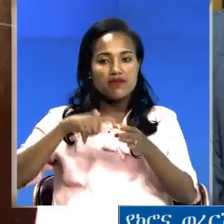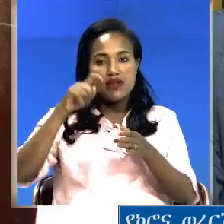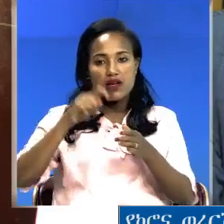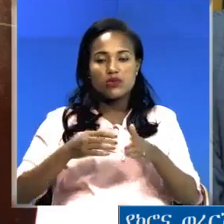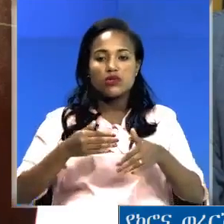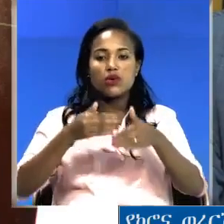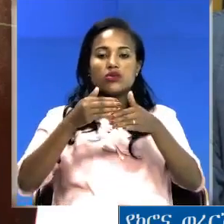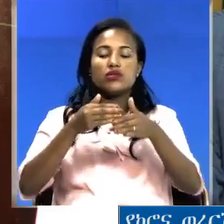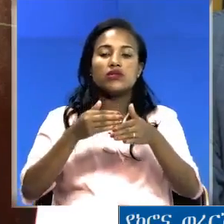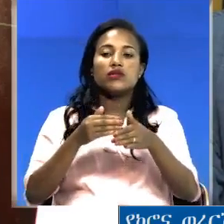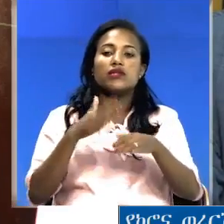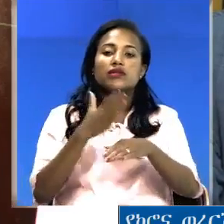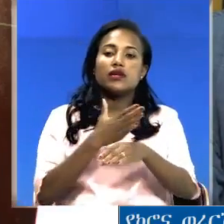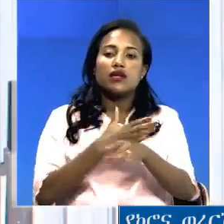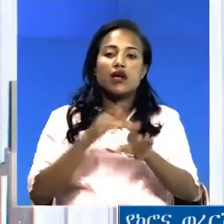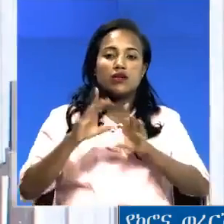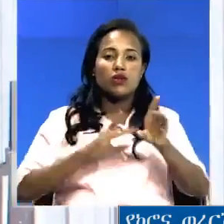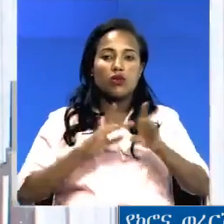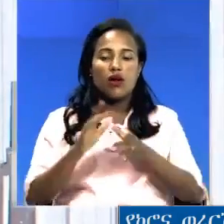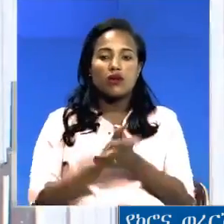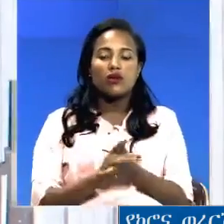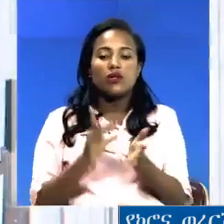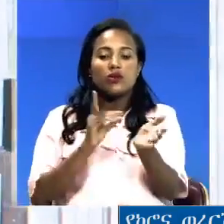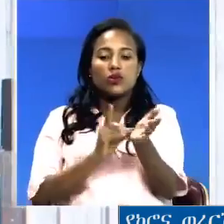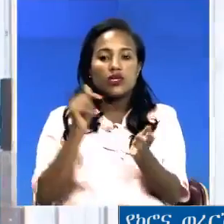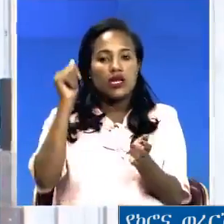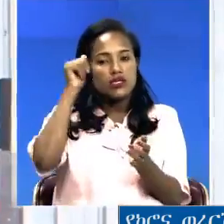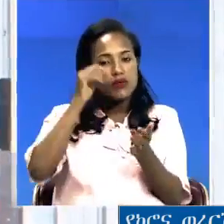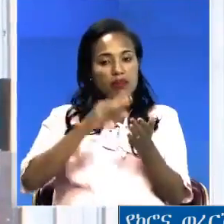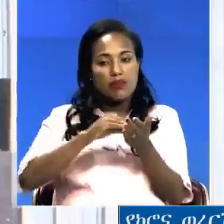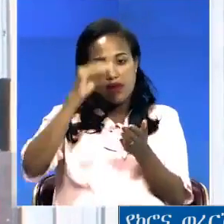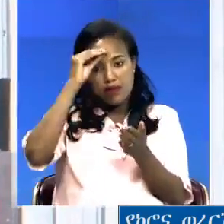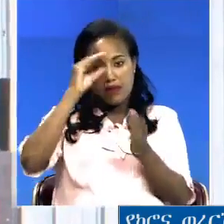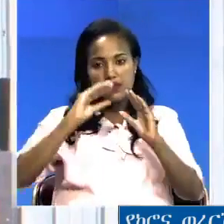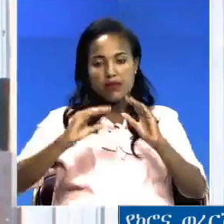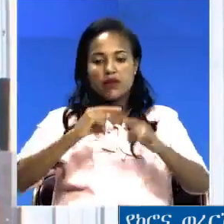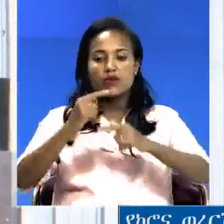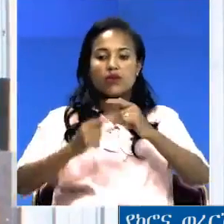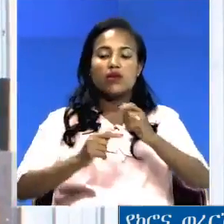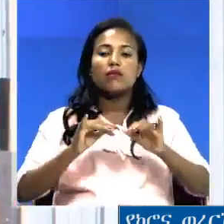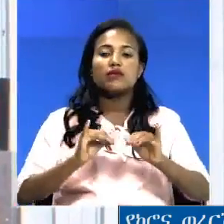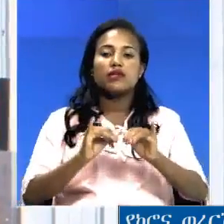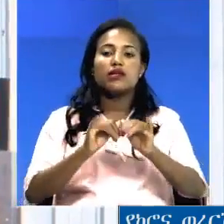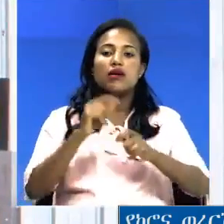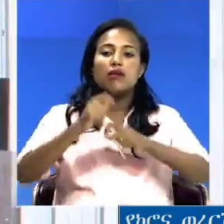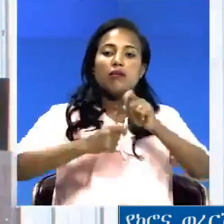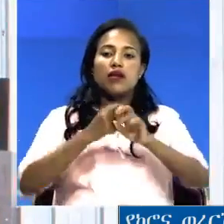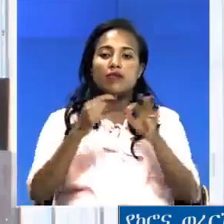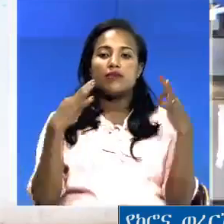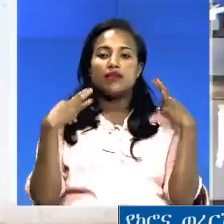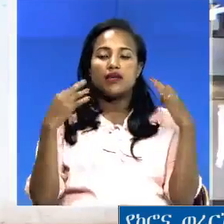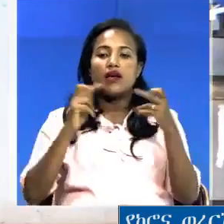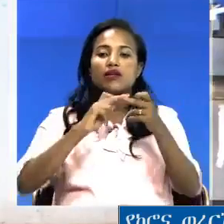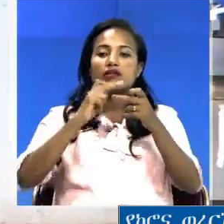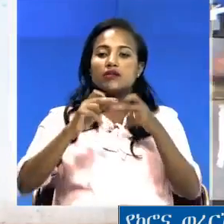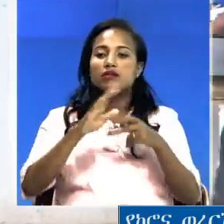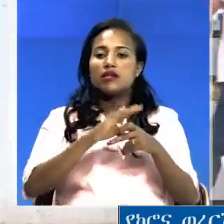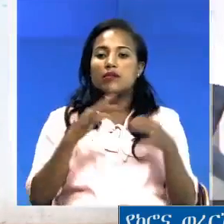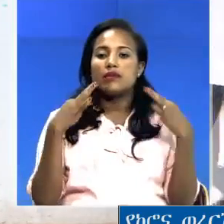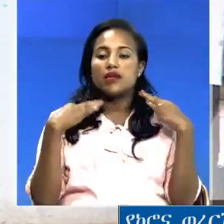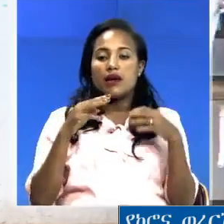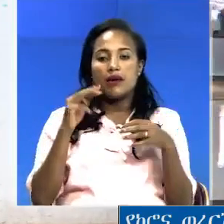ጥገናም ተደርጓል። ዶክተር አስራት የመማር ማስተማር ሂደቱን ለማስቀጠል በአለም ጤና ድርጅትና በጤና